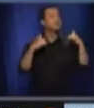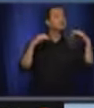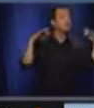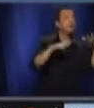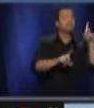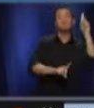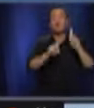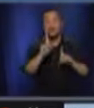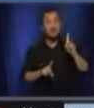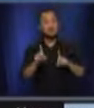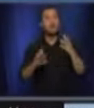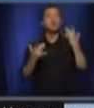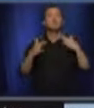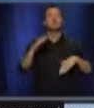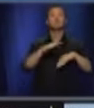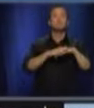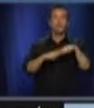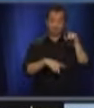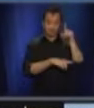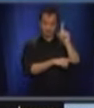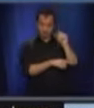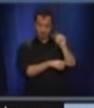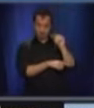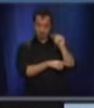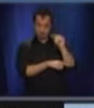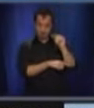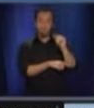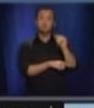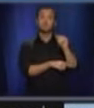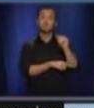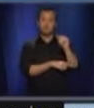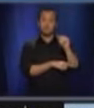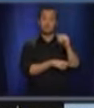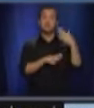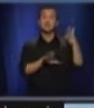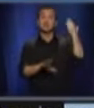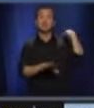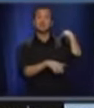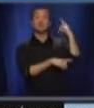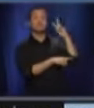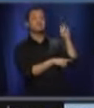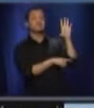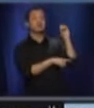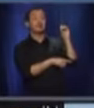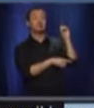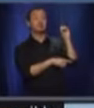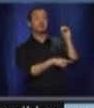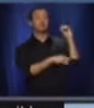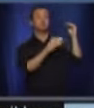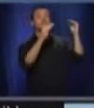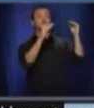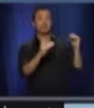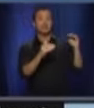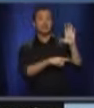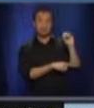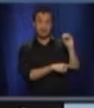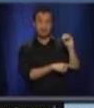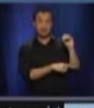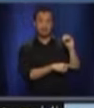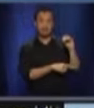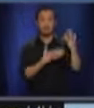20 personnes. Je vous l'ai expliqué tout à l'heure quand j'ai dit qu'on était passé de 250 à 50. Ici, si on est dans une zone